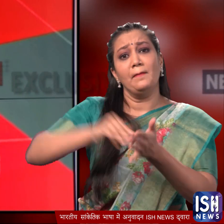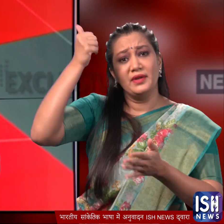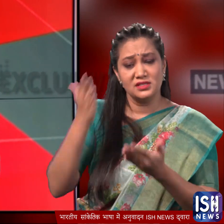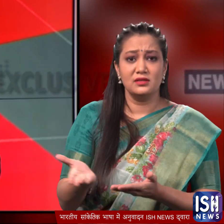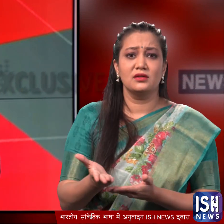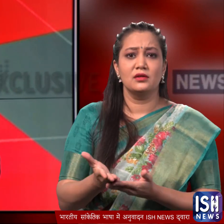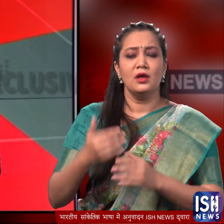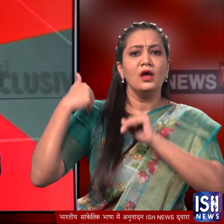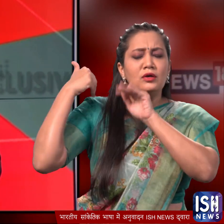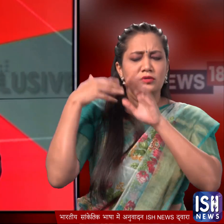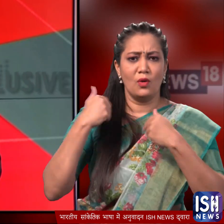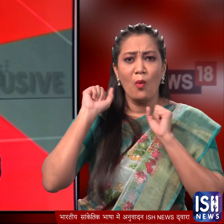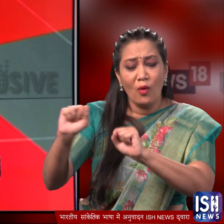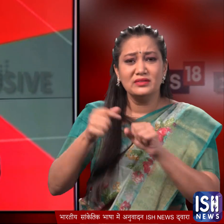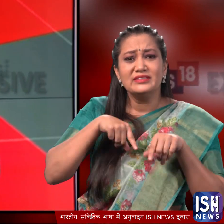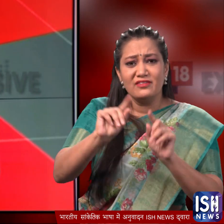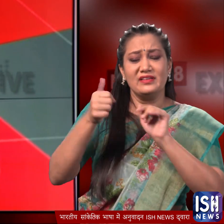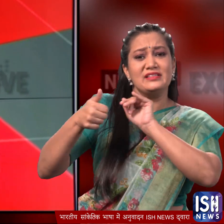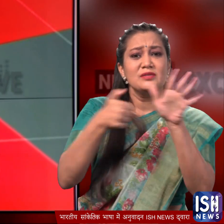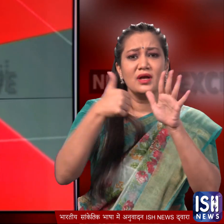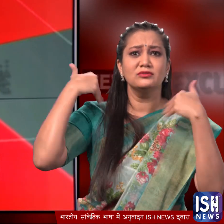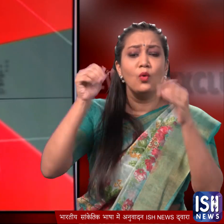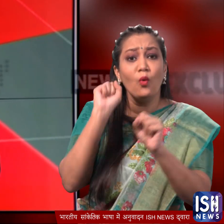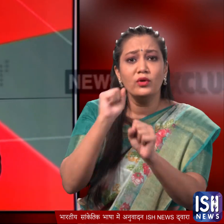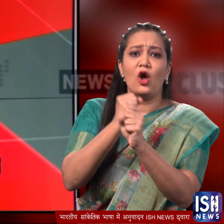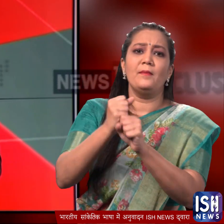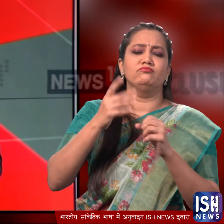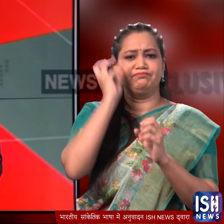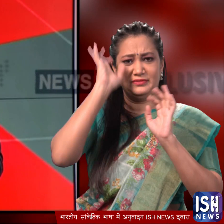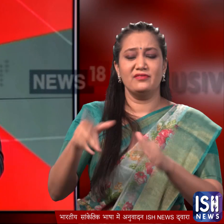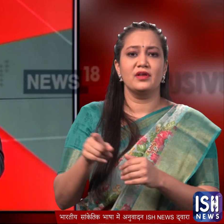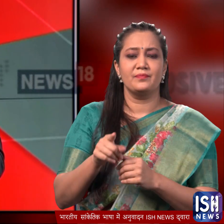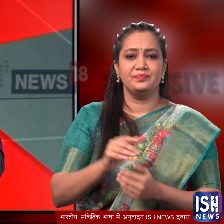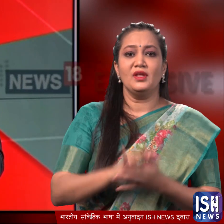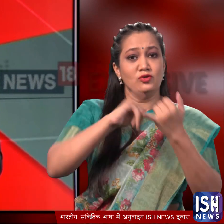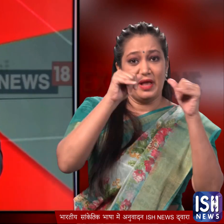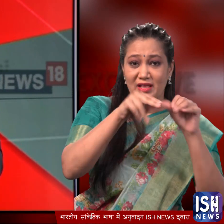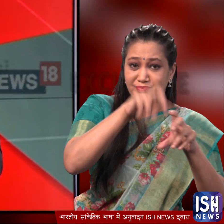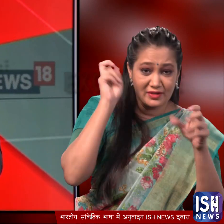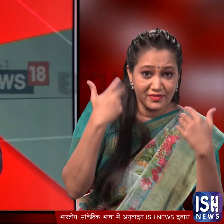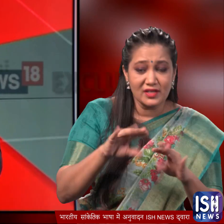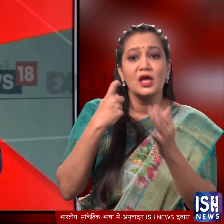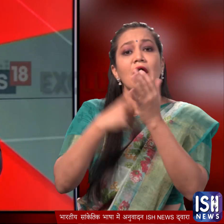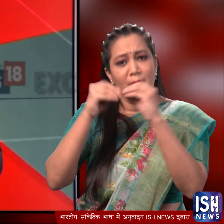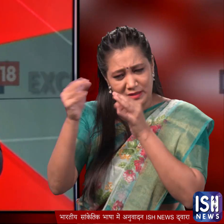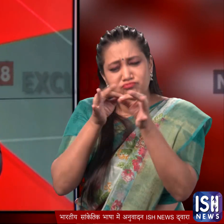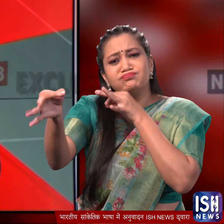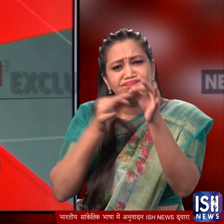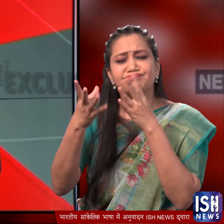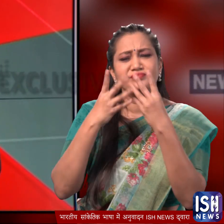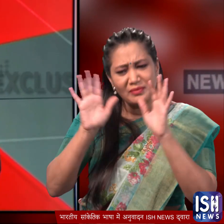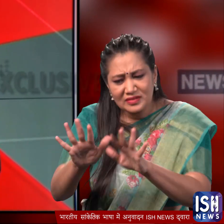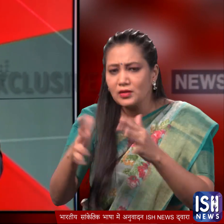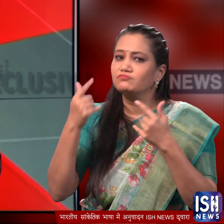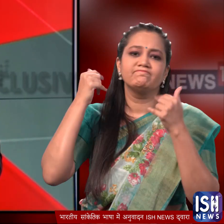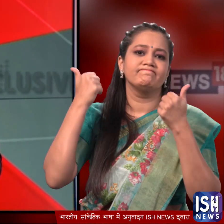थे। वो पिछले 6 महीने से अपनी ही सरकार से नाराज थे। शुभेंदु अधिकारी के पार्टी छोड़ने के बाद राजीव बनर्जी को मनाने की कोशिश भी की